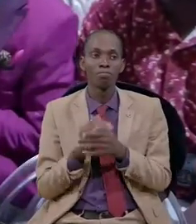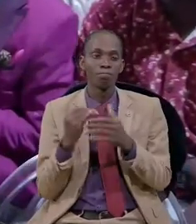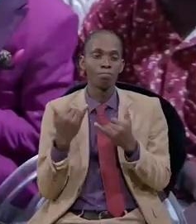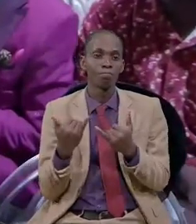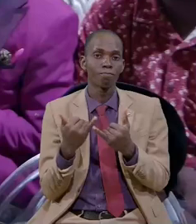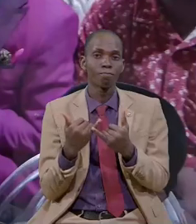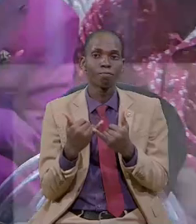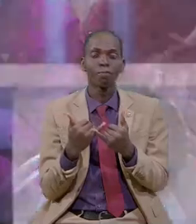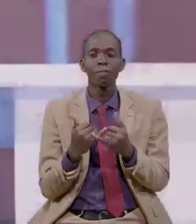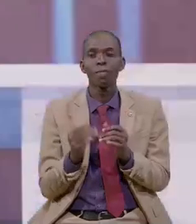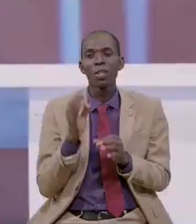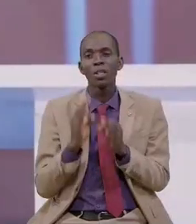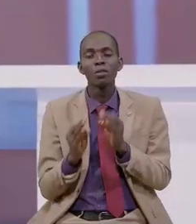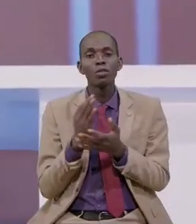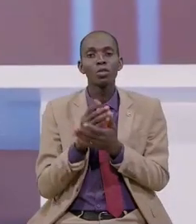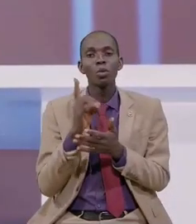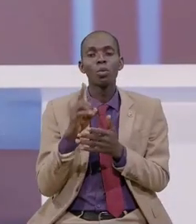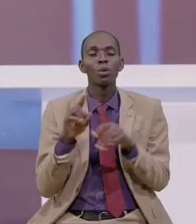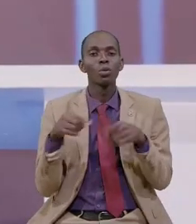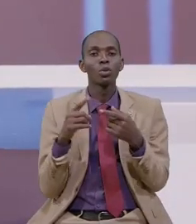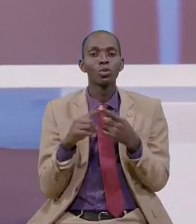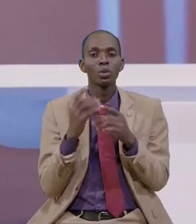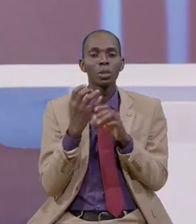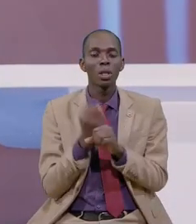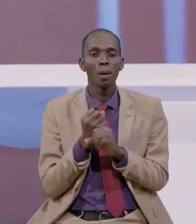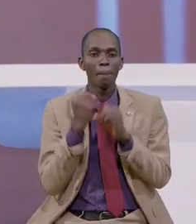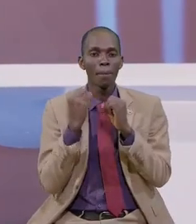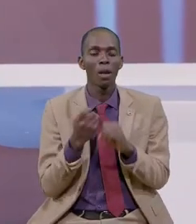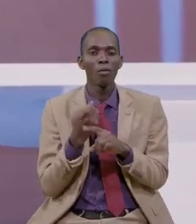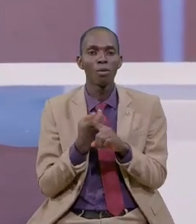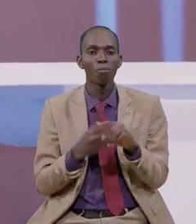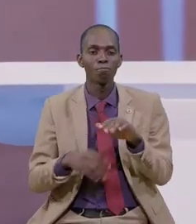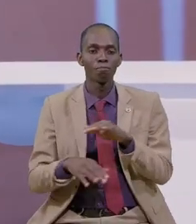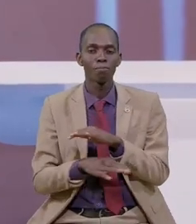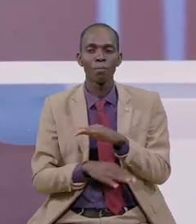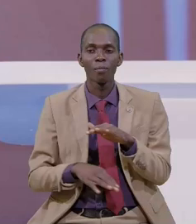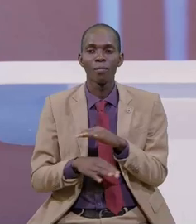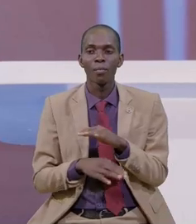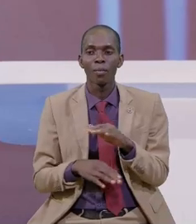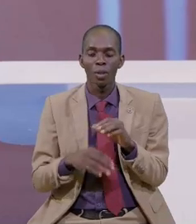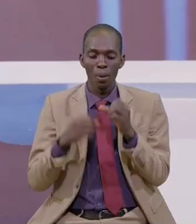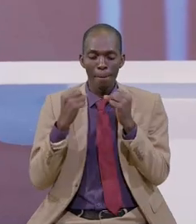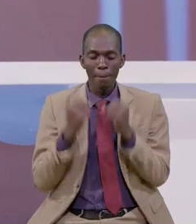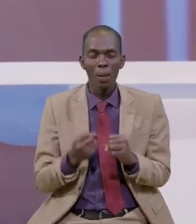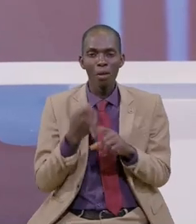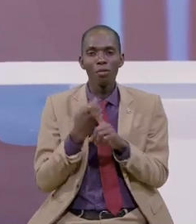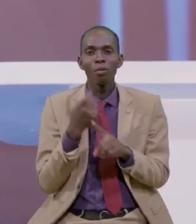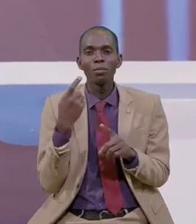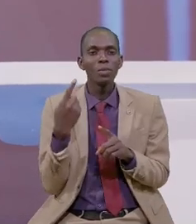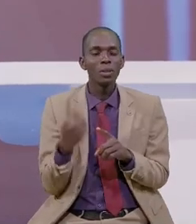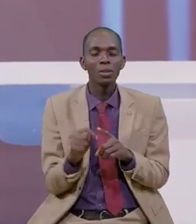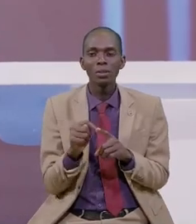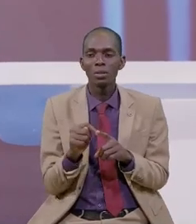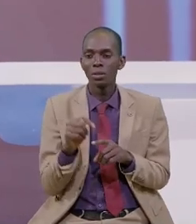Maintenant, si quelqu'un va obtenir une puissance d'en bas, la puissance du